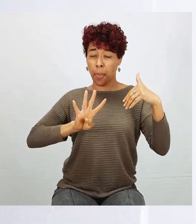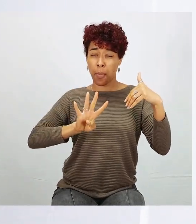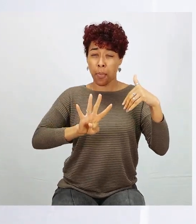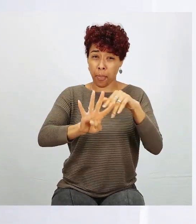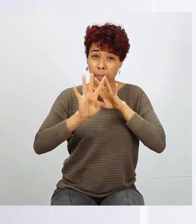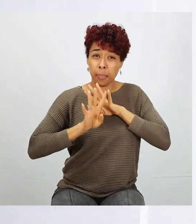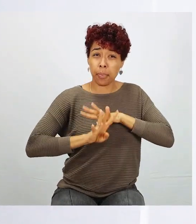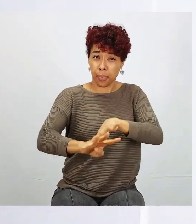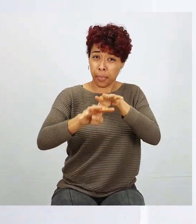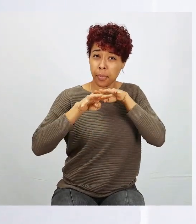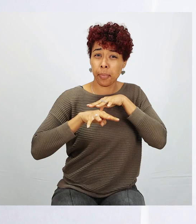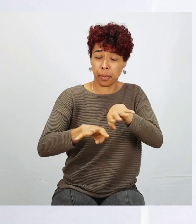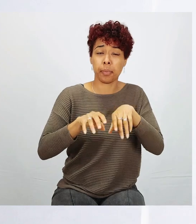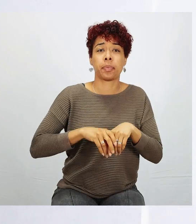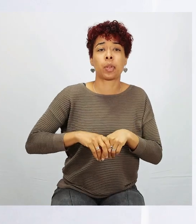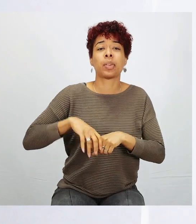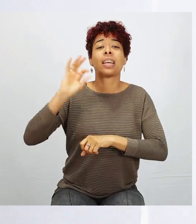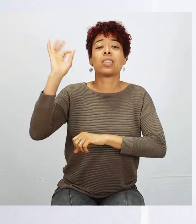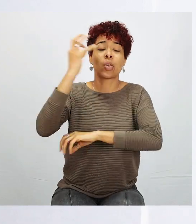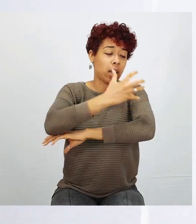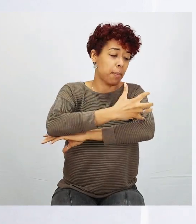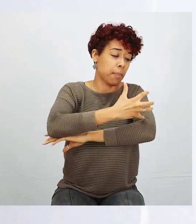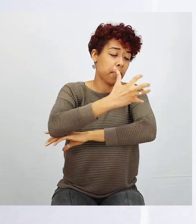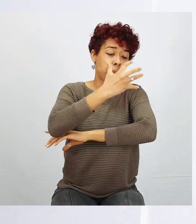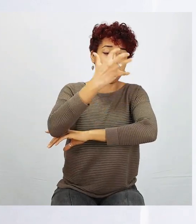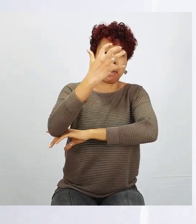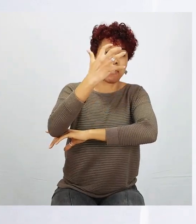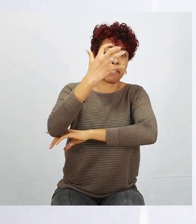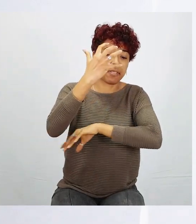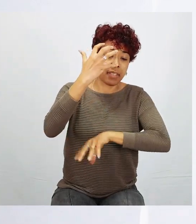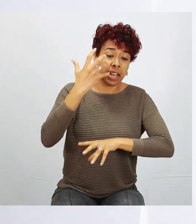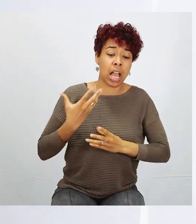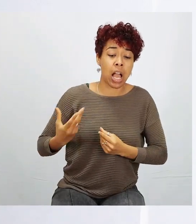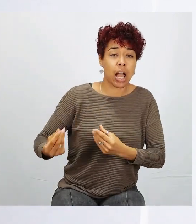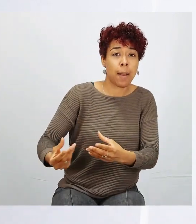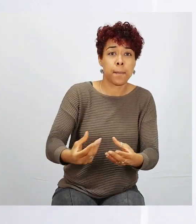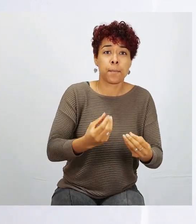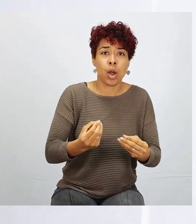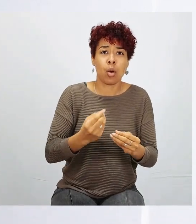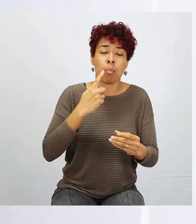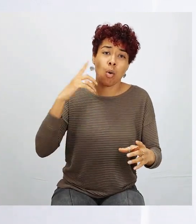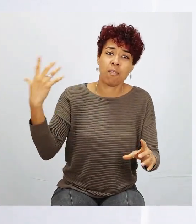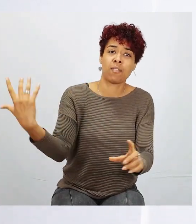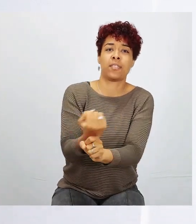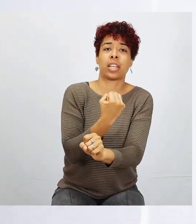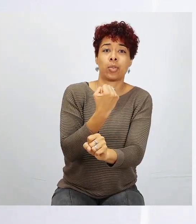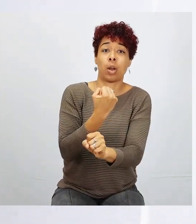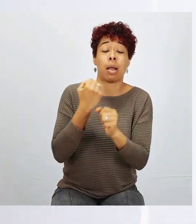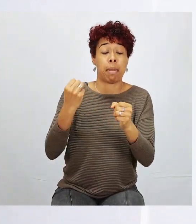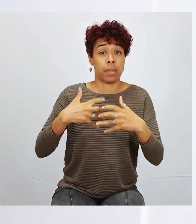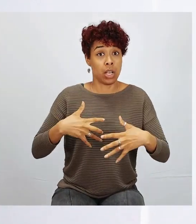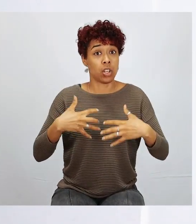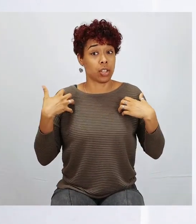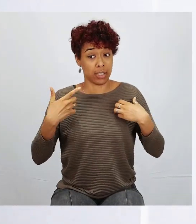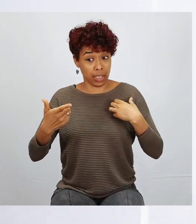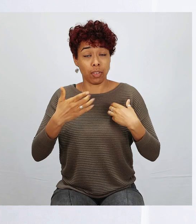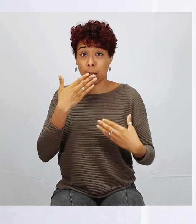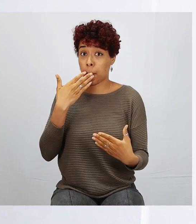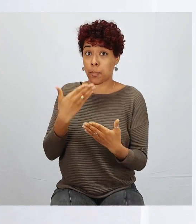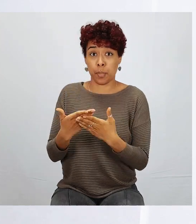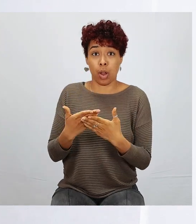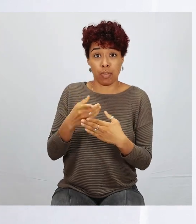personnes, le soleil qui s'arrête dans sa course pour que son peuple puisse avoir la victoire. Même les scientifiques ont